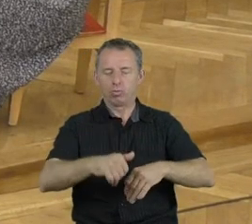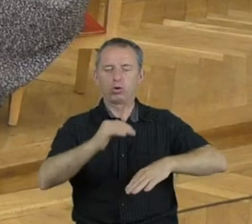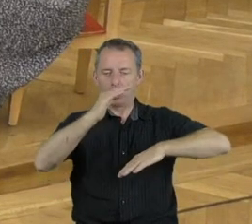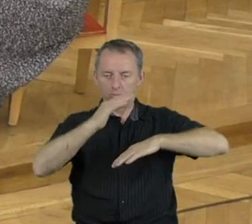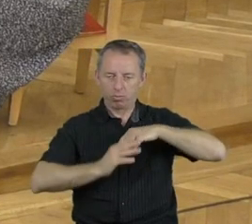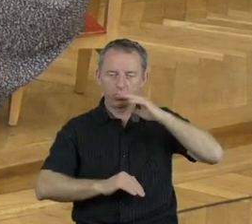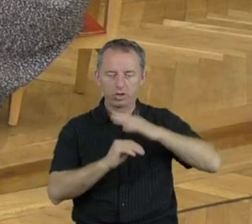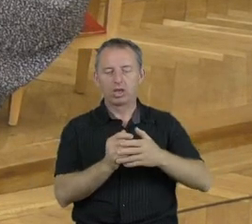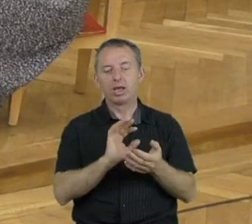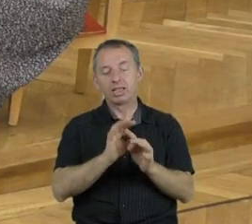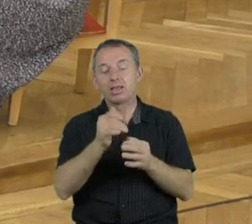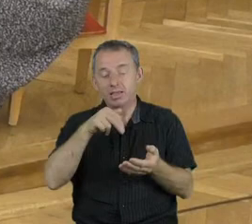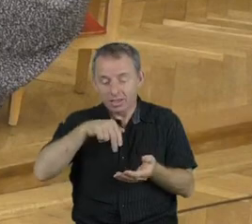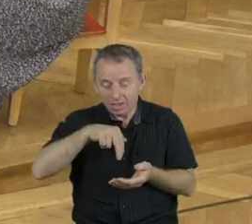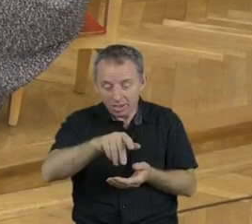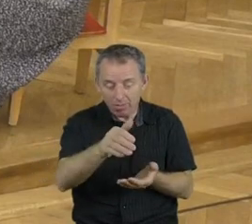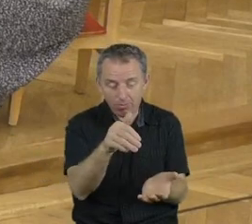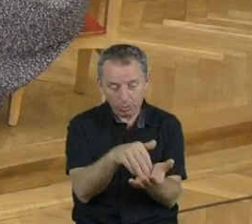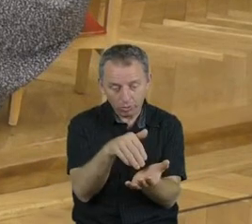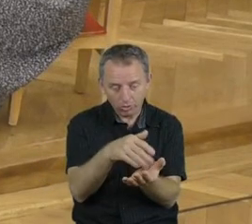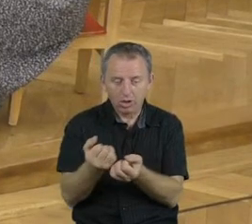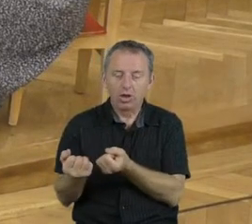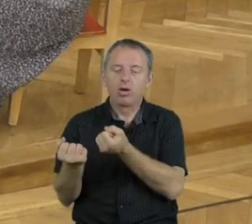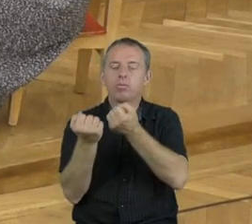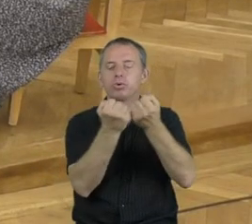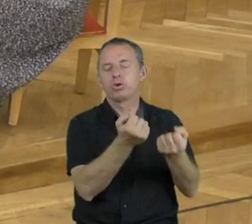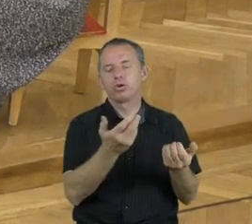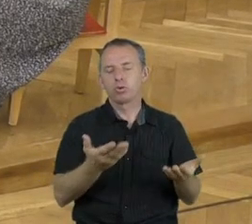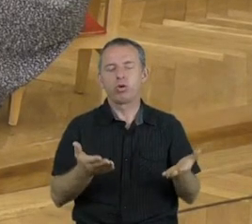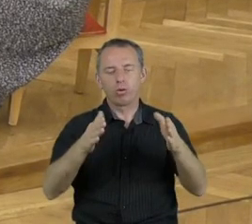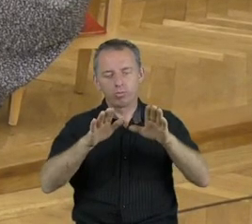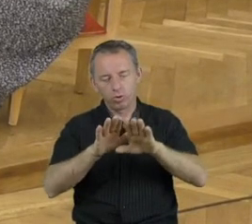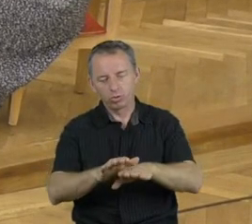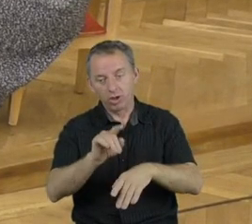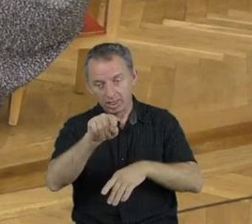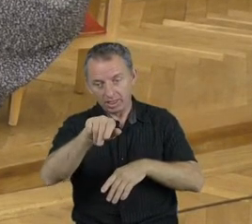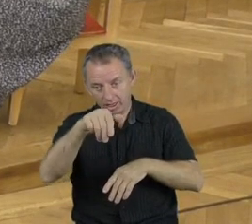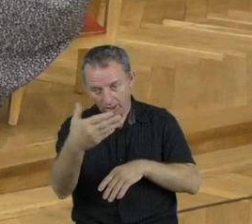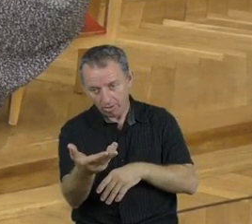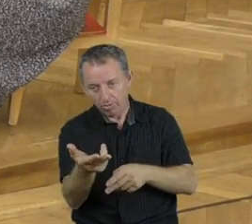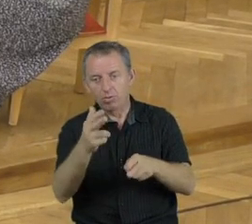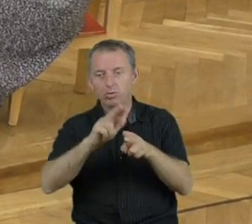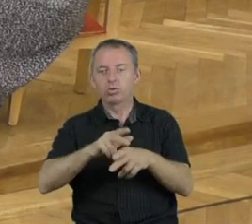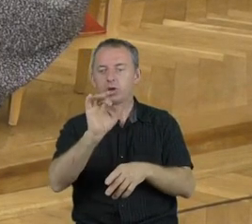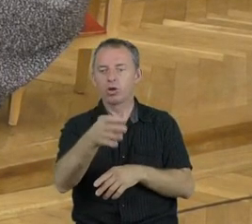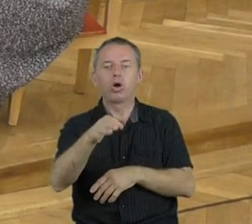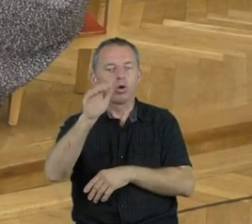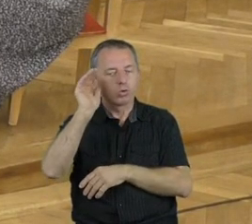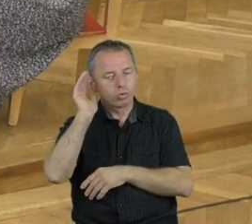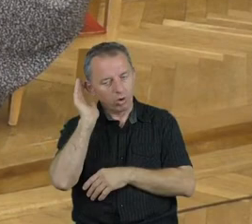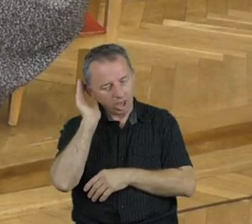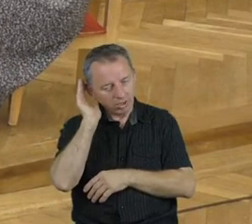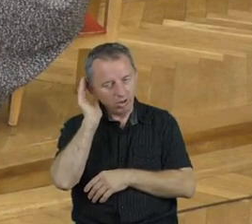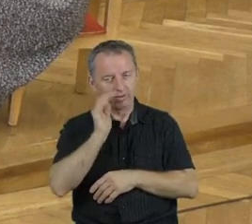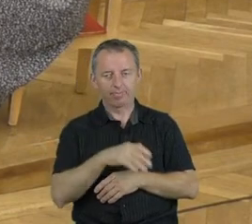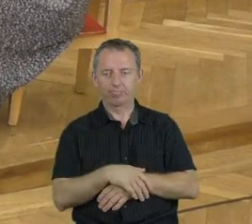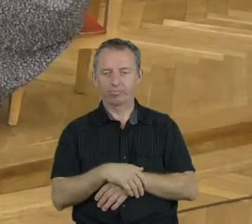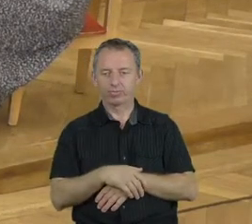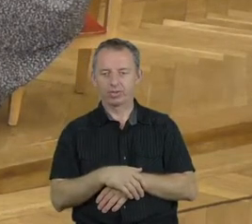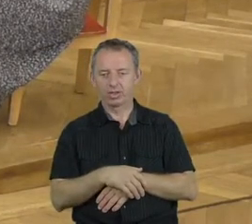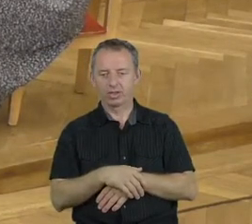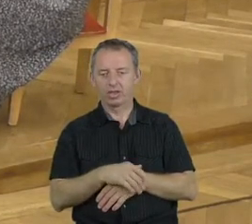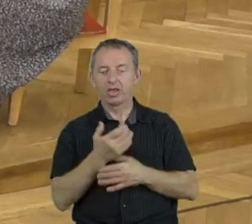gdy zajdzie potrzeba, aby przyniosło błogosławieństwo tym, którzy go słuchają. I chciałam